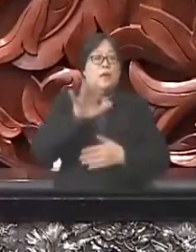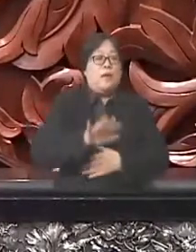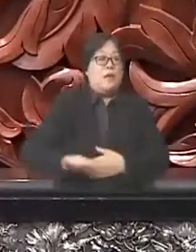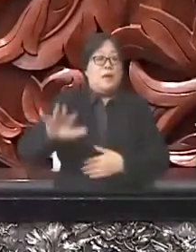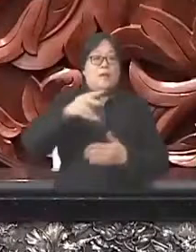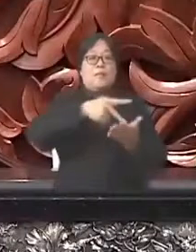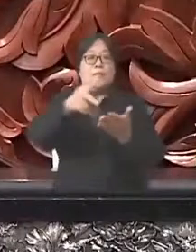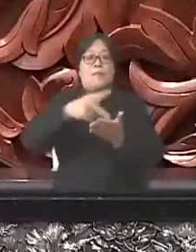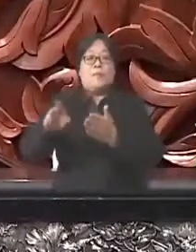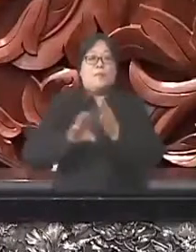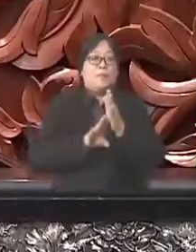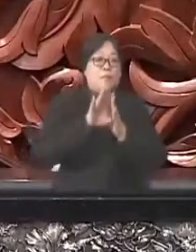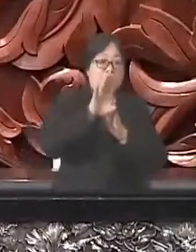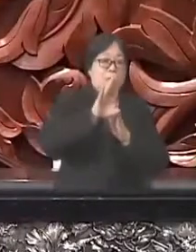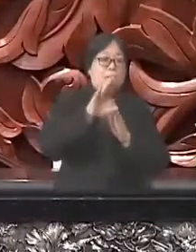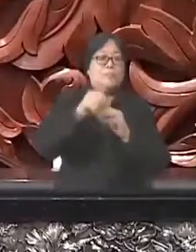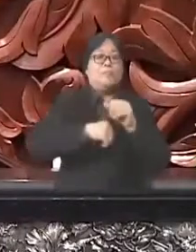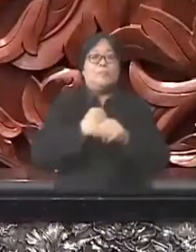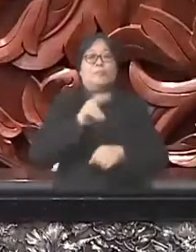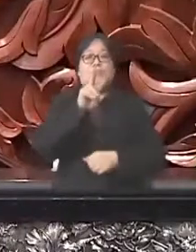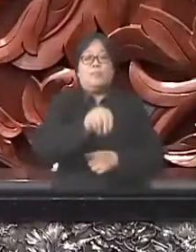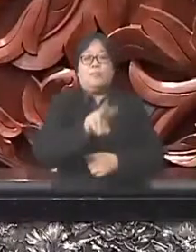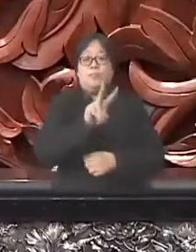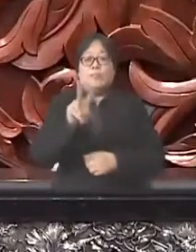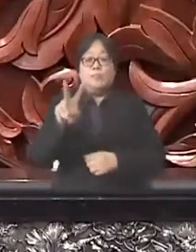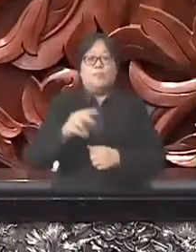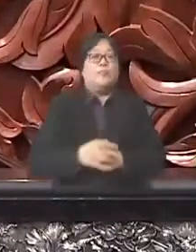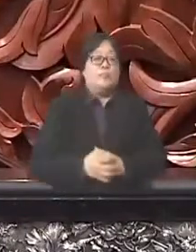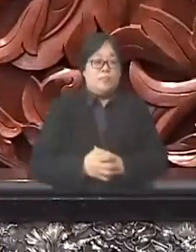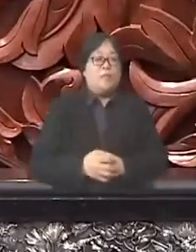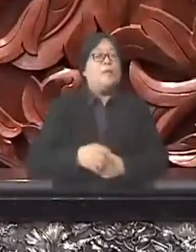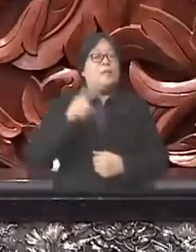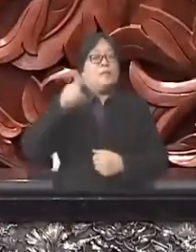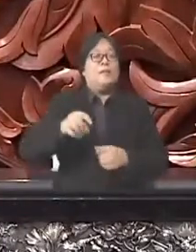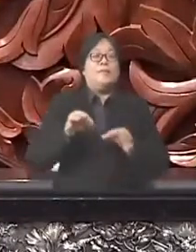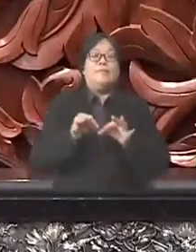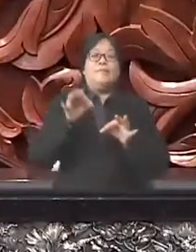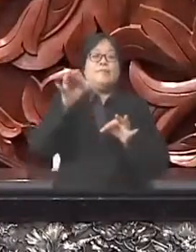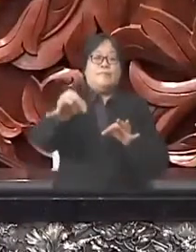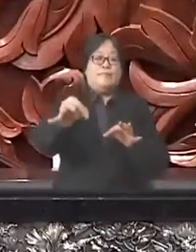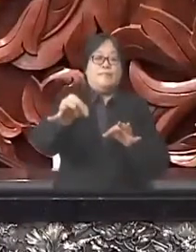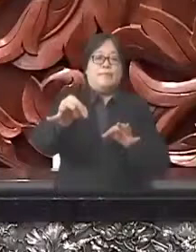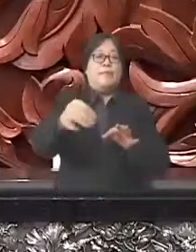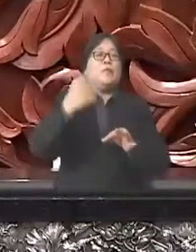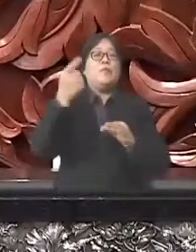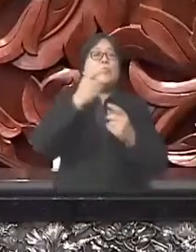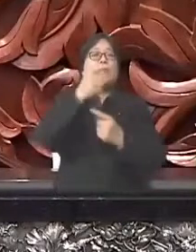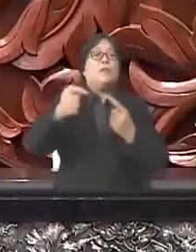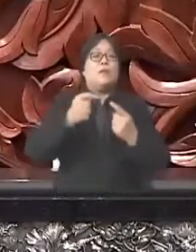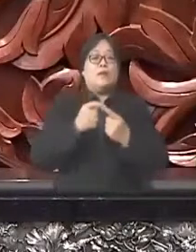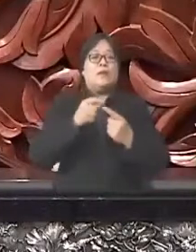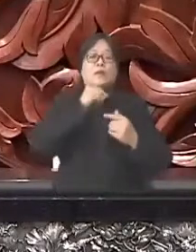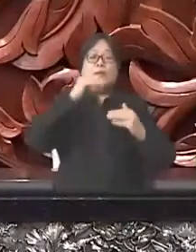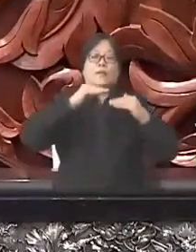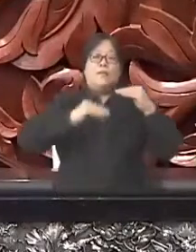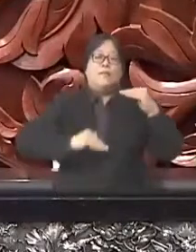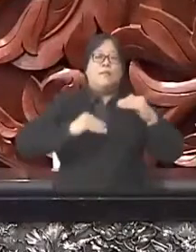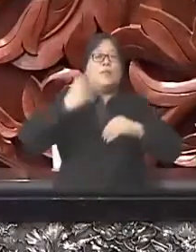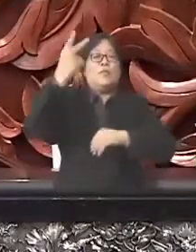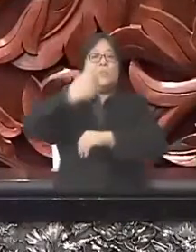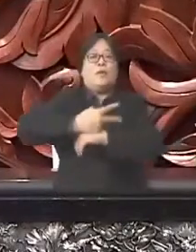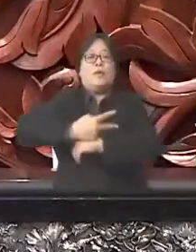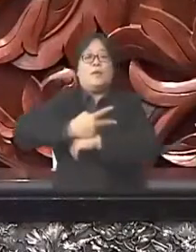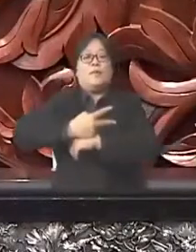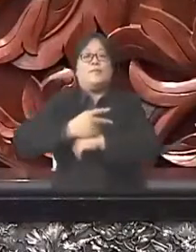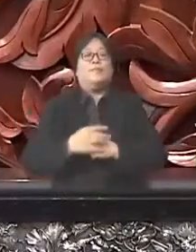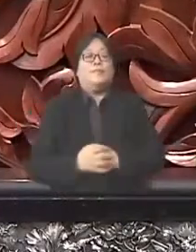pembelanjaan pembangunan Tahun 2022 kendala ditangguhkan kepada suatu Saleh tidak kurang daripada dua